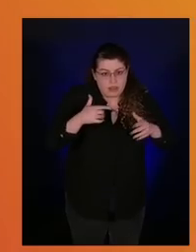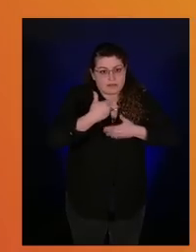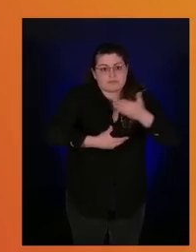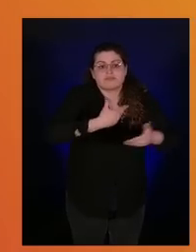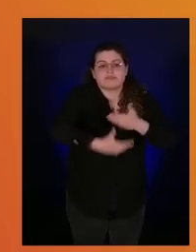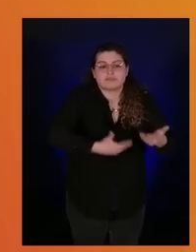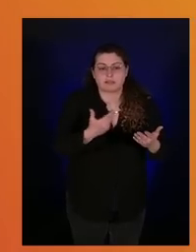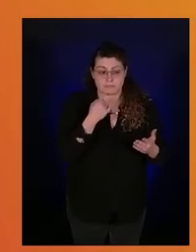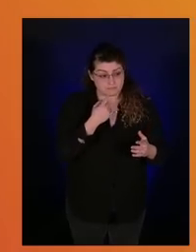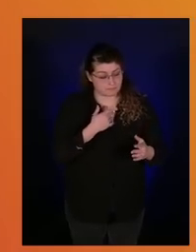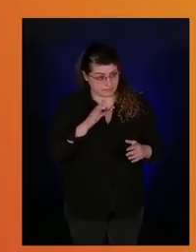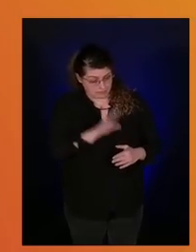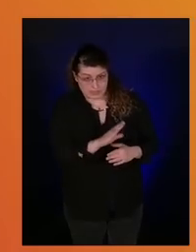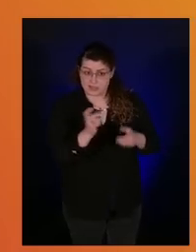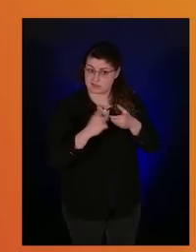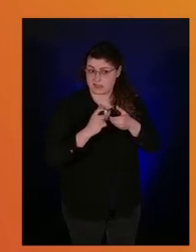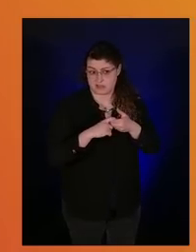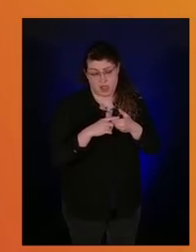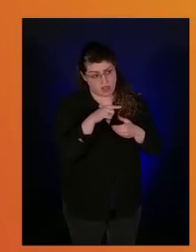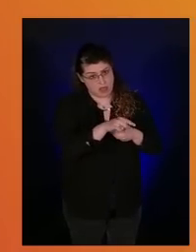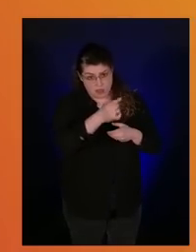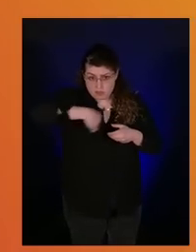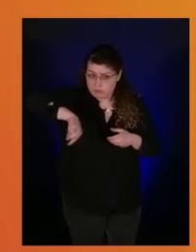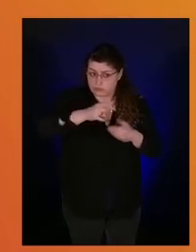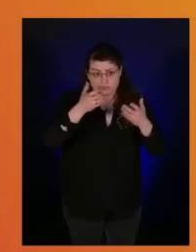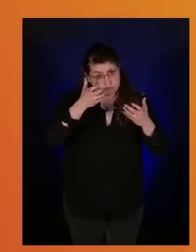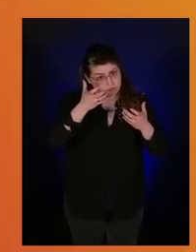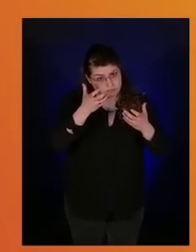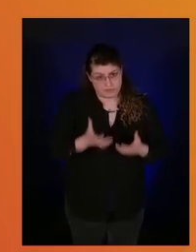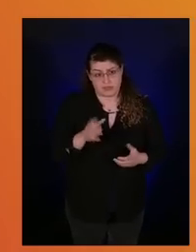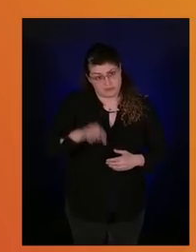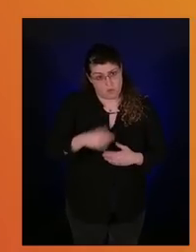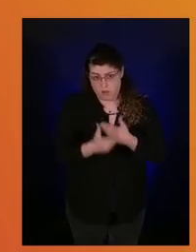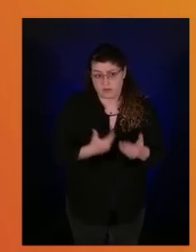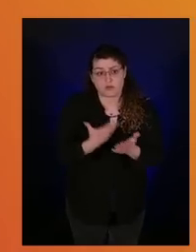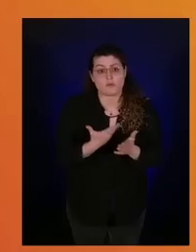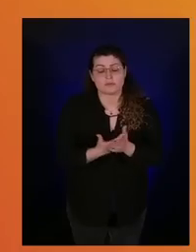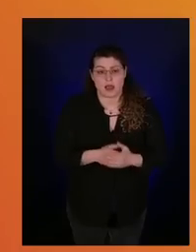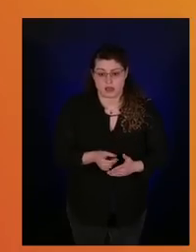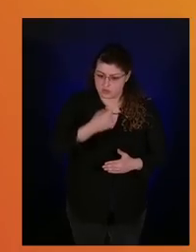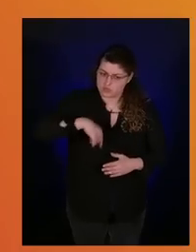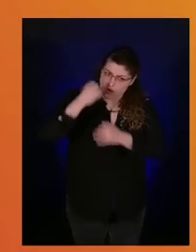tâche syndicale et c'est celle qui nous attend. Les camarades de la CGT Culture,